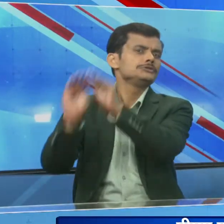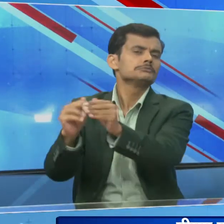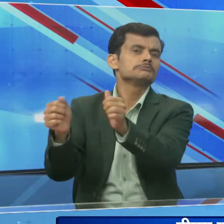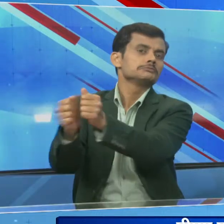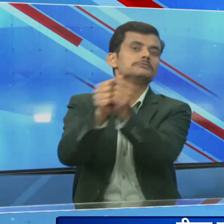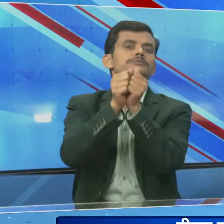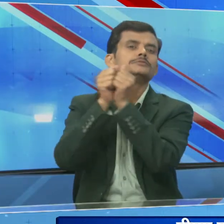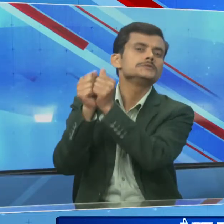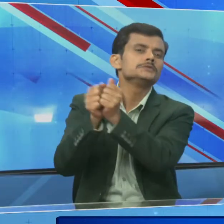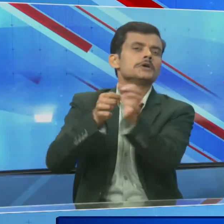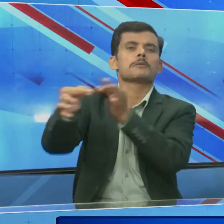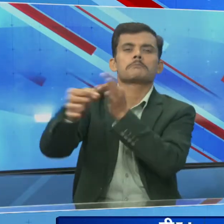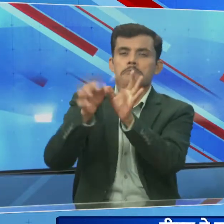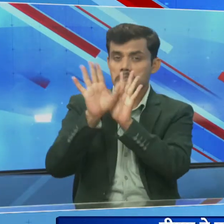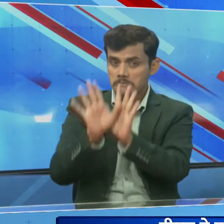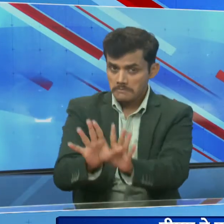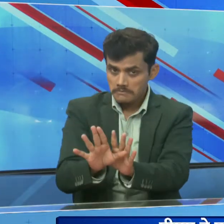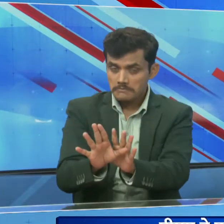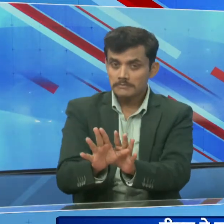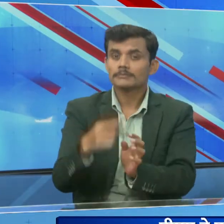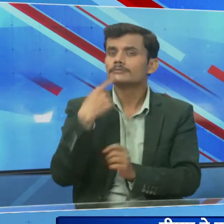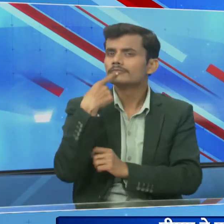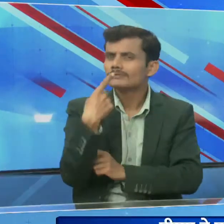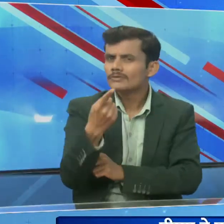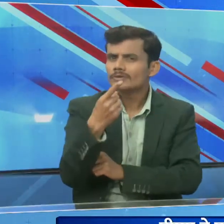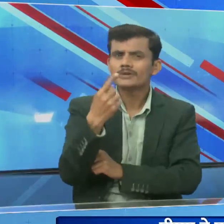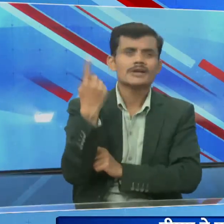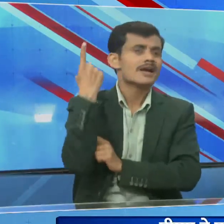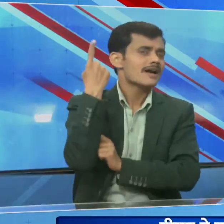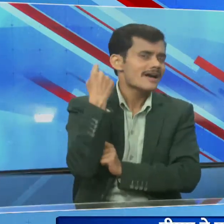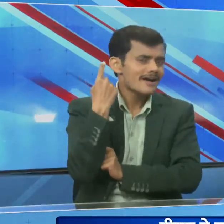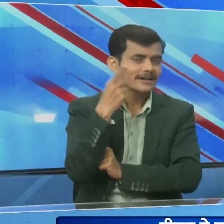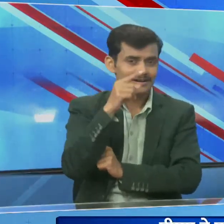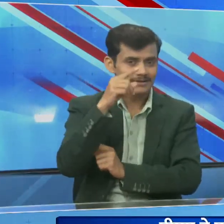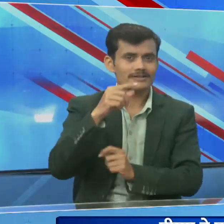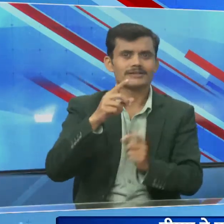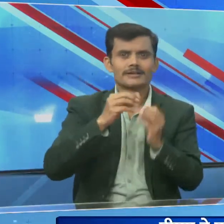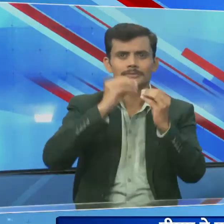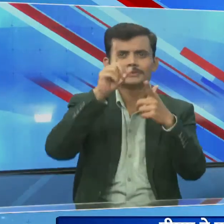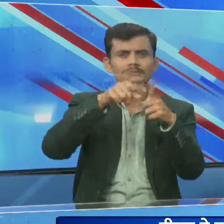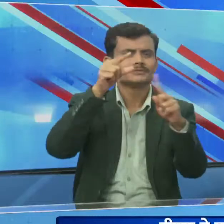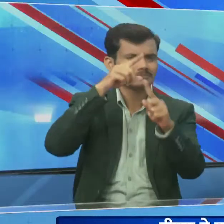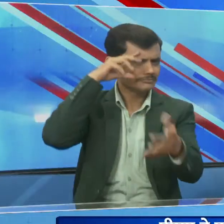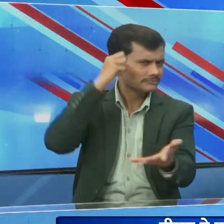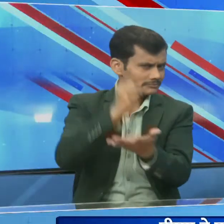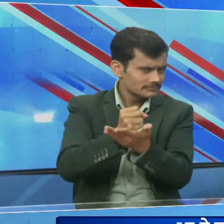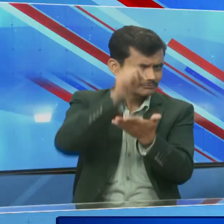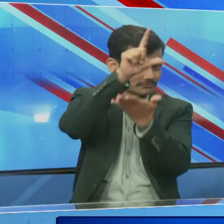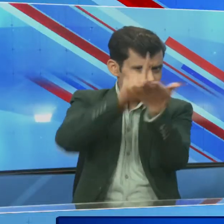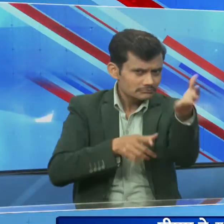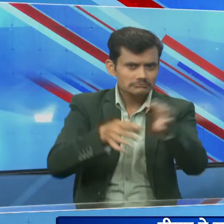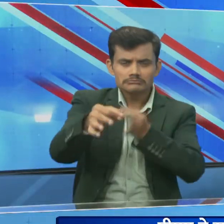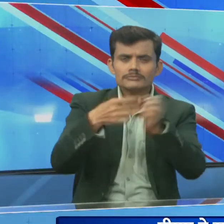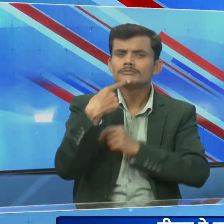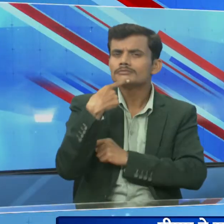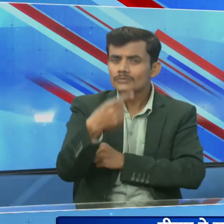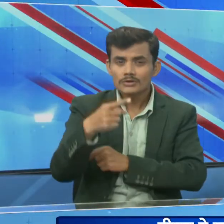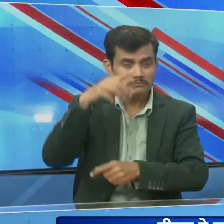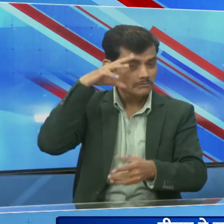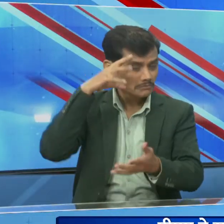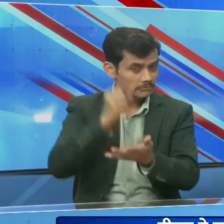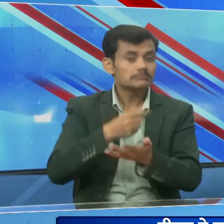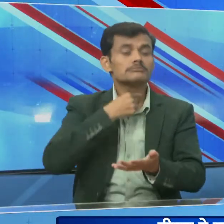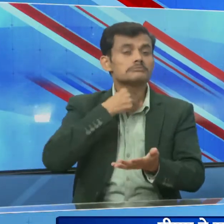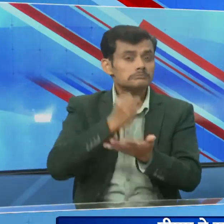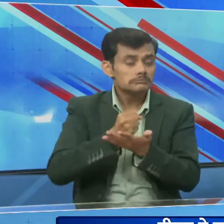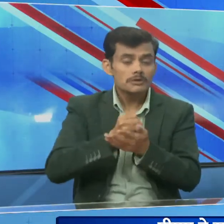टिप्स साझा करते हैं। उन्होंने कल ही जारी किए भाजपा के संकल्प पत्र का जिक्र किया और कहा कि इसमें जो वायदे किए गए हैं वो